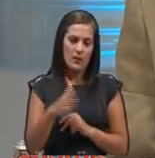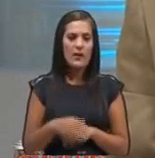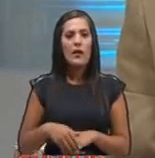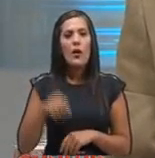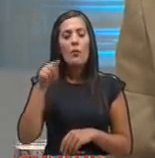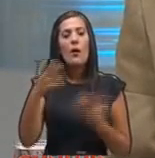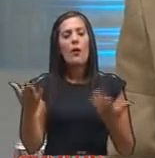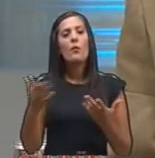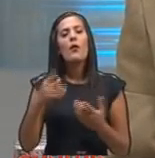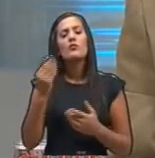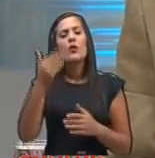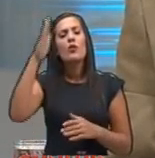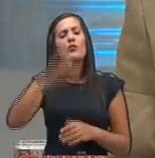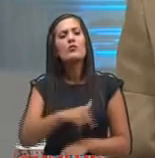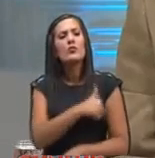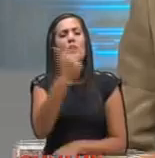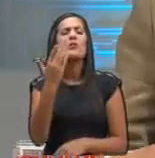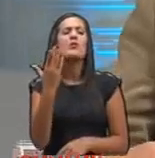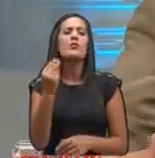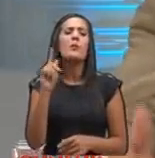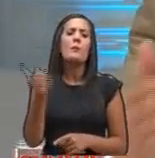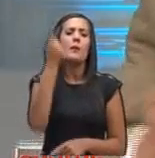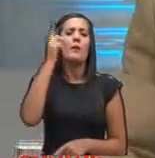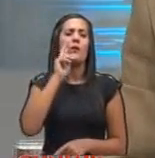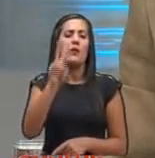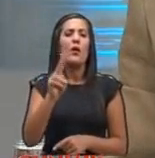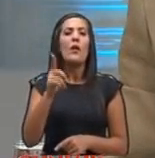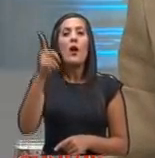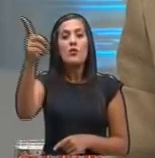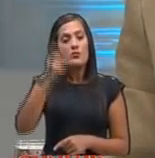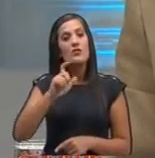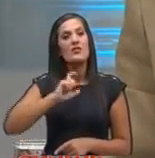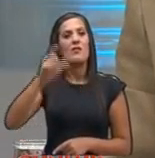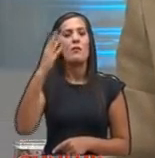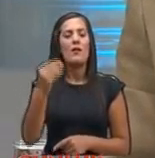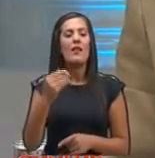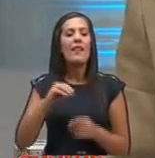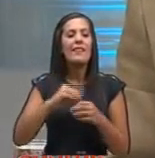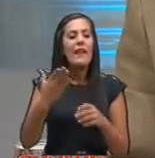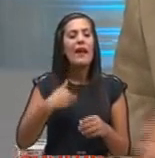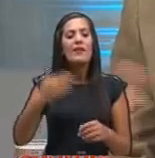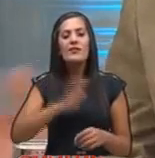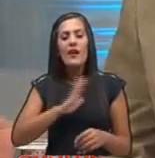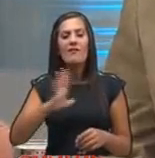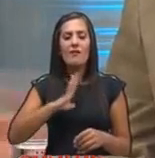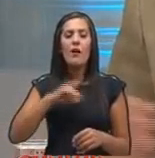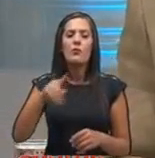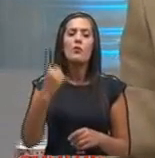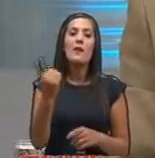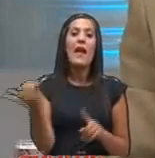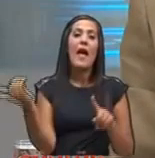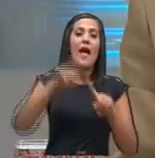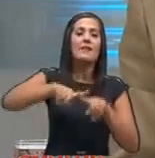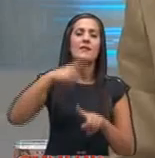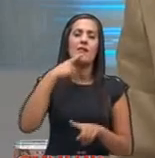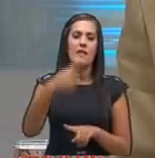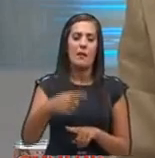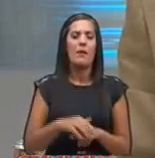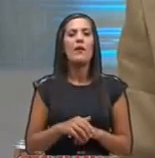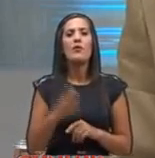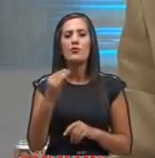ama çok düşük oranda görülen bir şeydir. Ama hani sorunuza cevaben ne gibi şikayetler görülür? Bu bir ekstrem oluşturur.